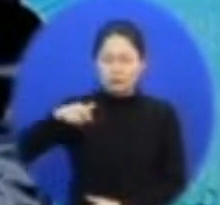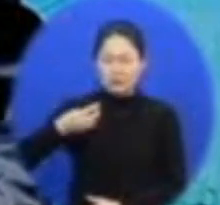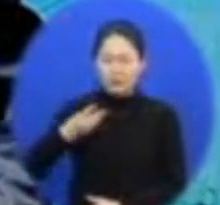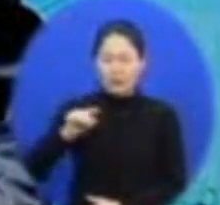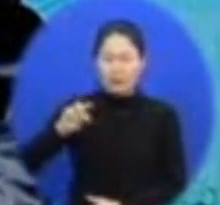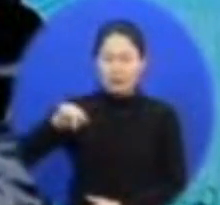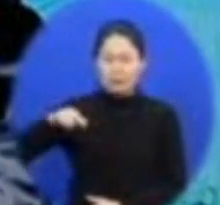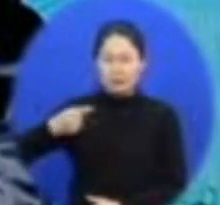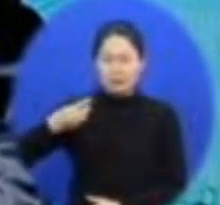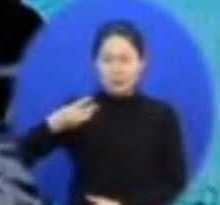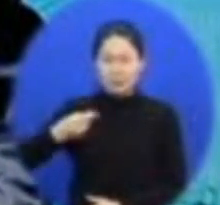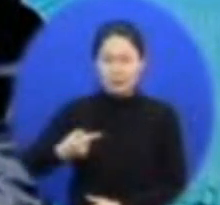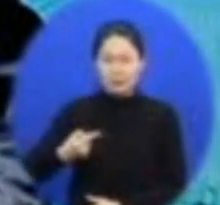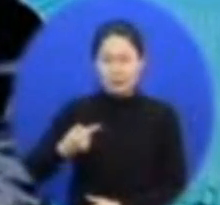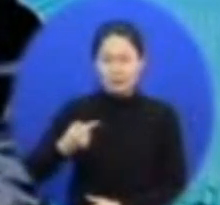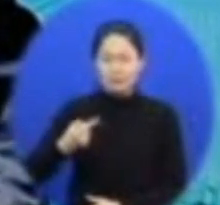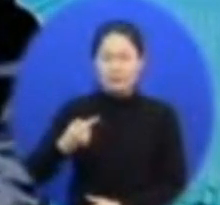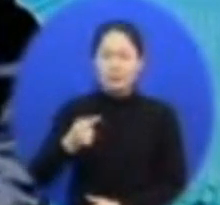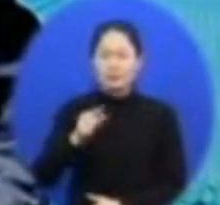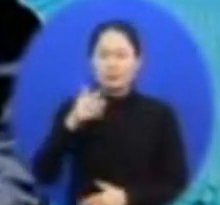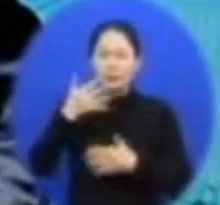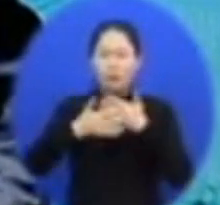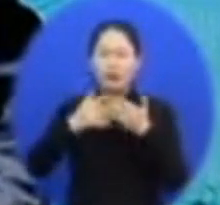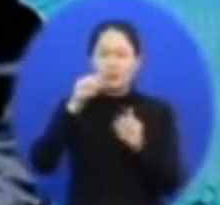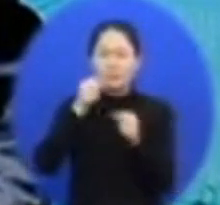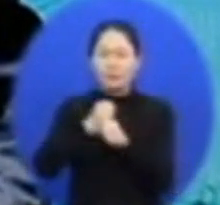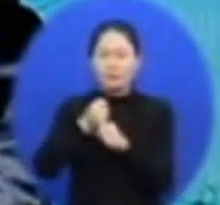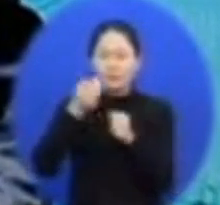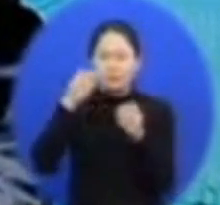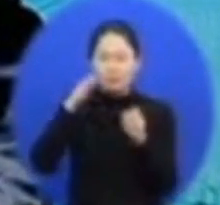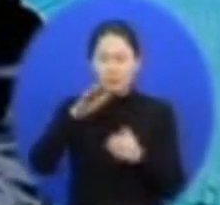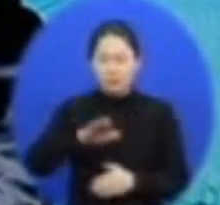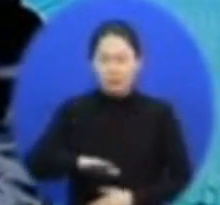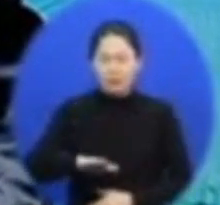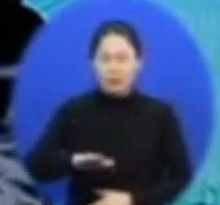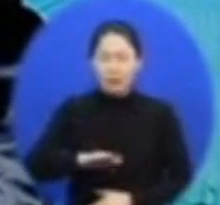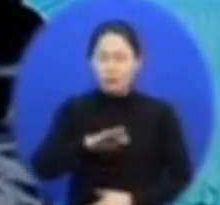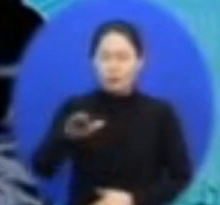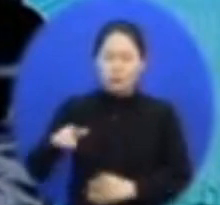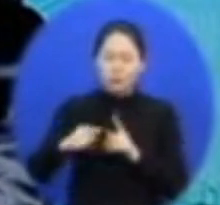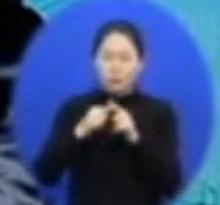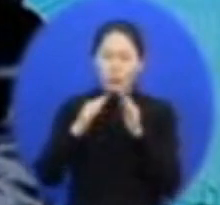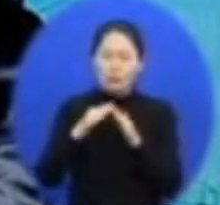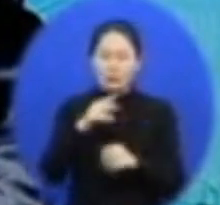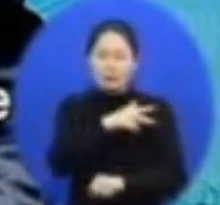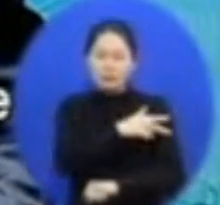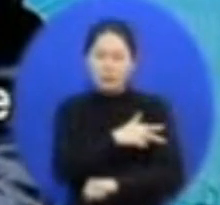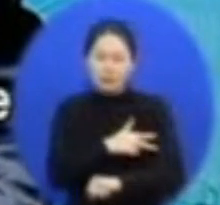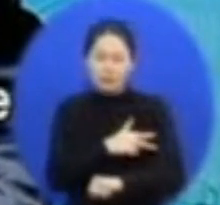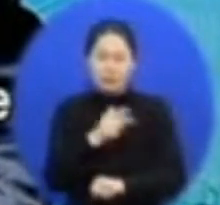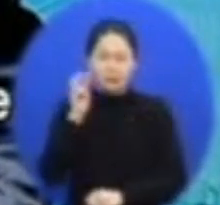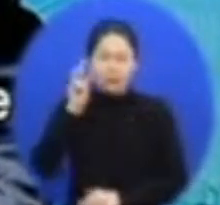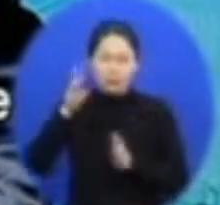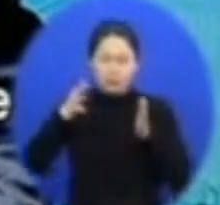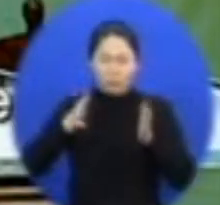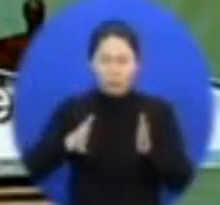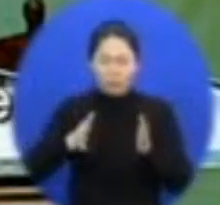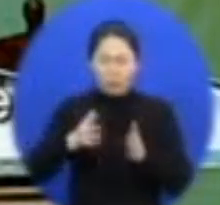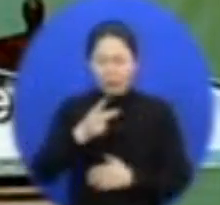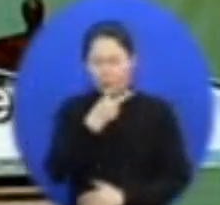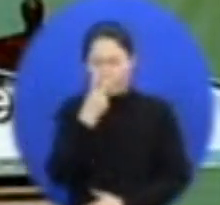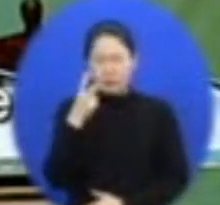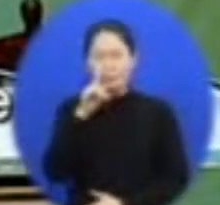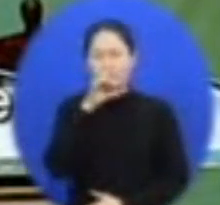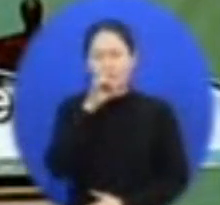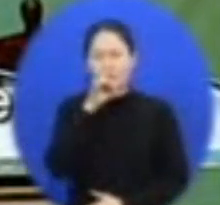우리 교회에 어느 집사님은 사흘 동안 잠을 자지 못했다 예수님의 실제 십자가 고난이